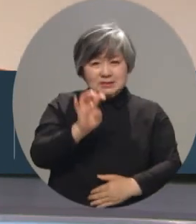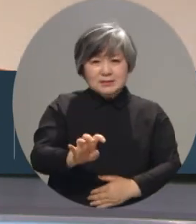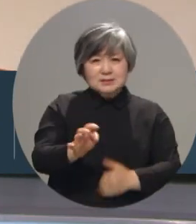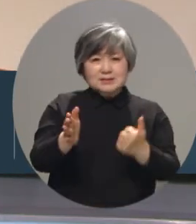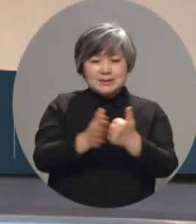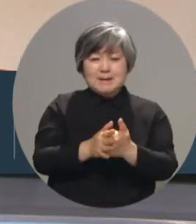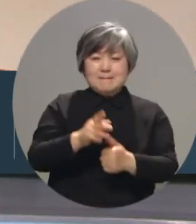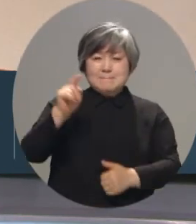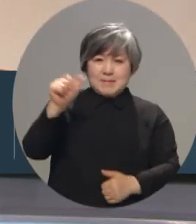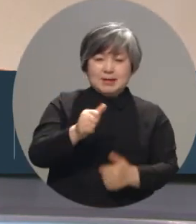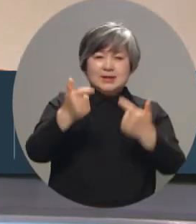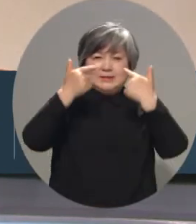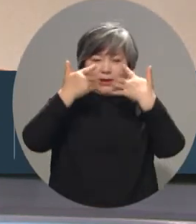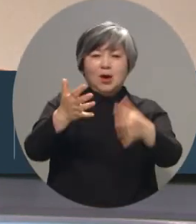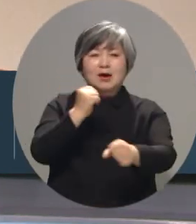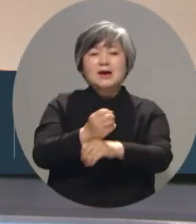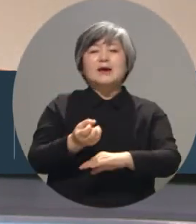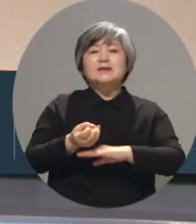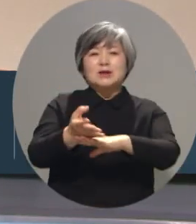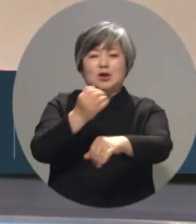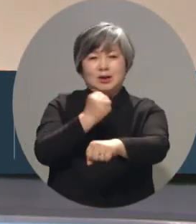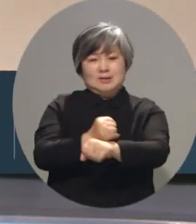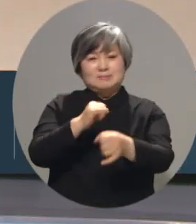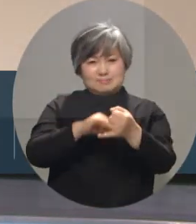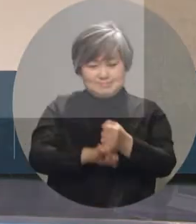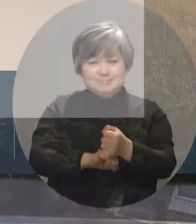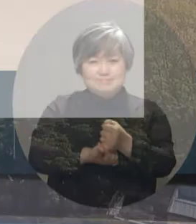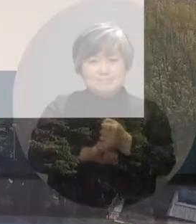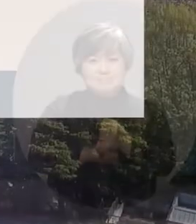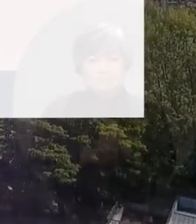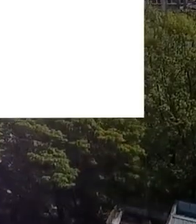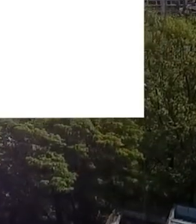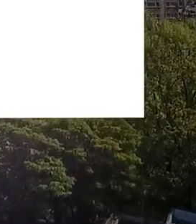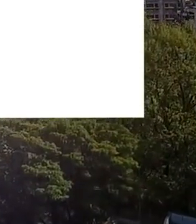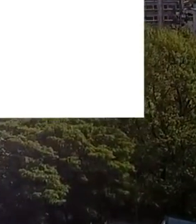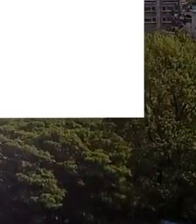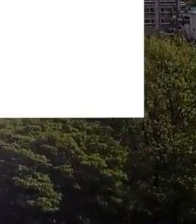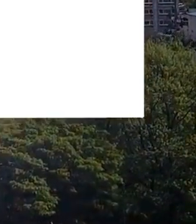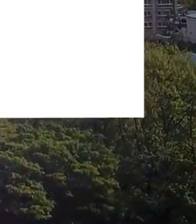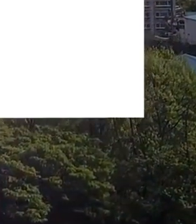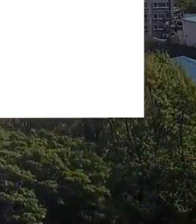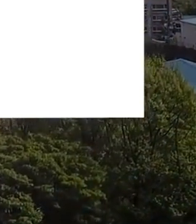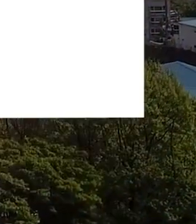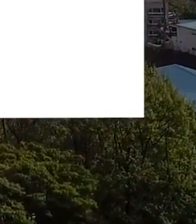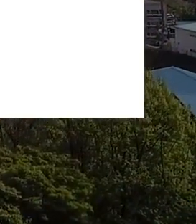신속하고 정확하게 전해드리겠습니다. 네.